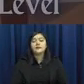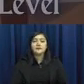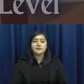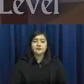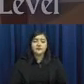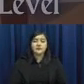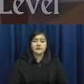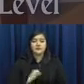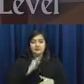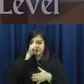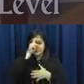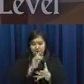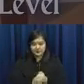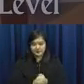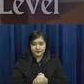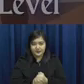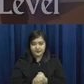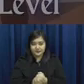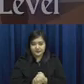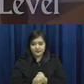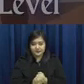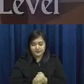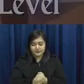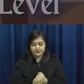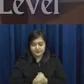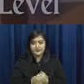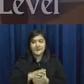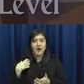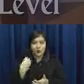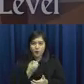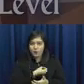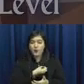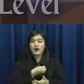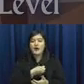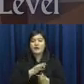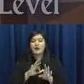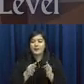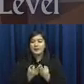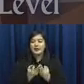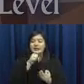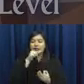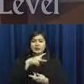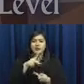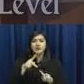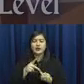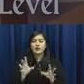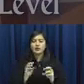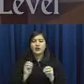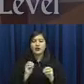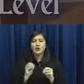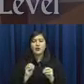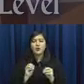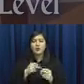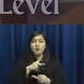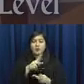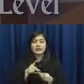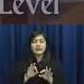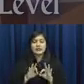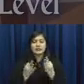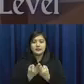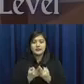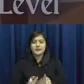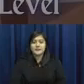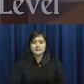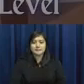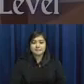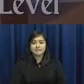naniniwala naman ako hindi perpekto ang ating pamilya. Walang perpekto pong pamilya. Pero alam nyo ba, ang mga